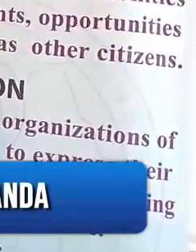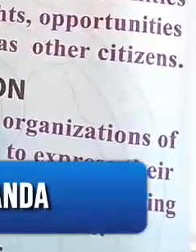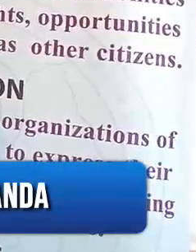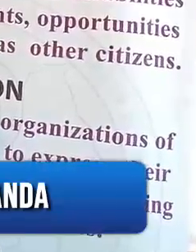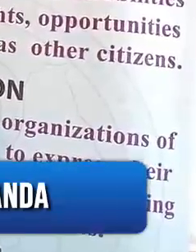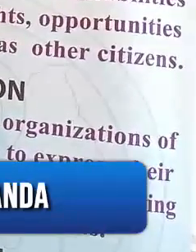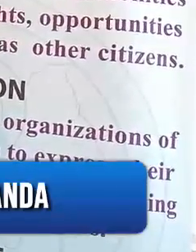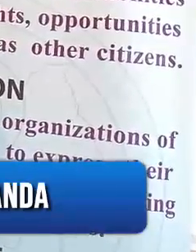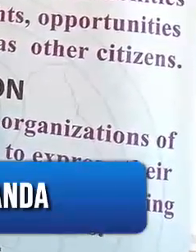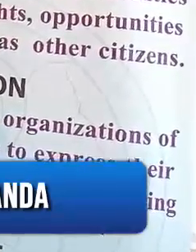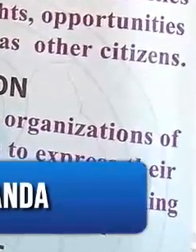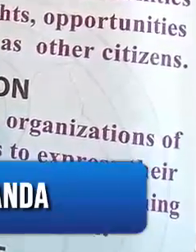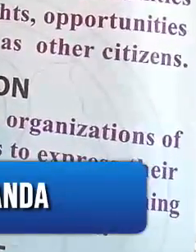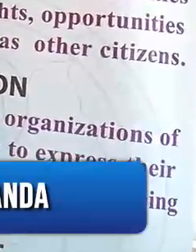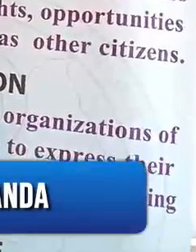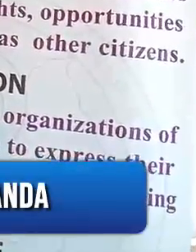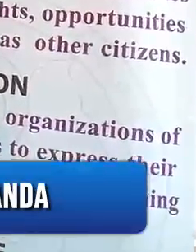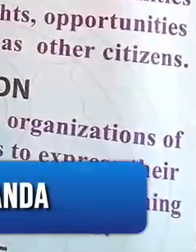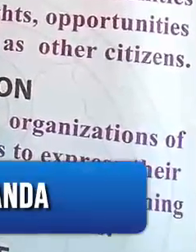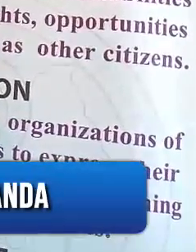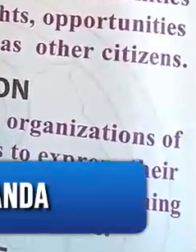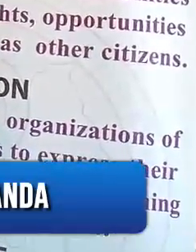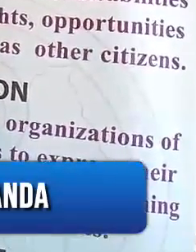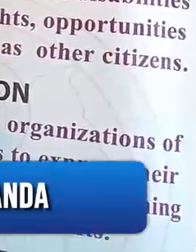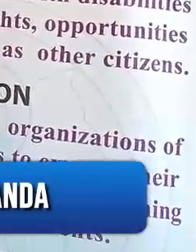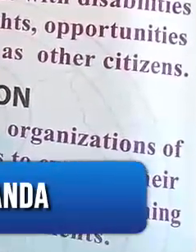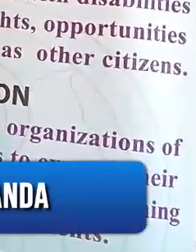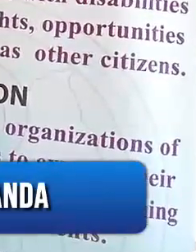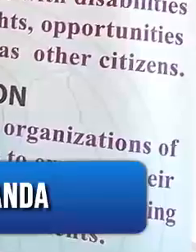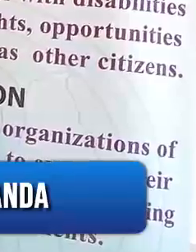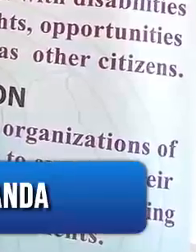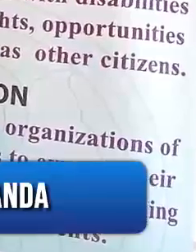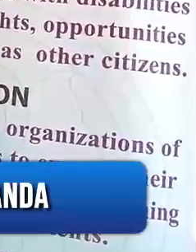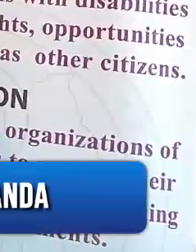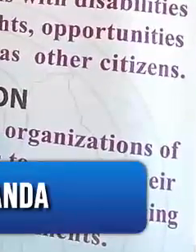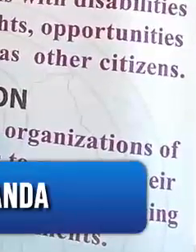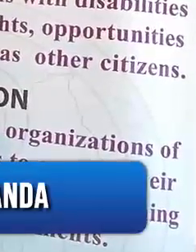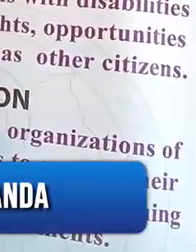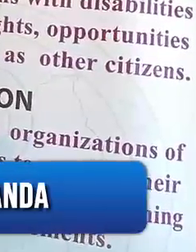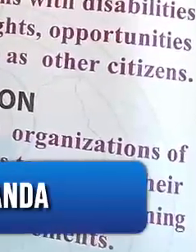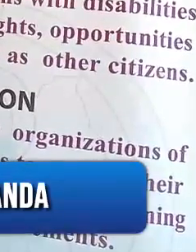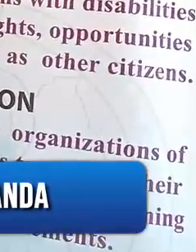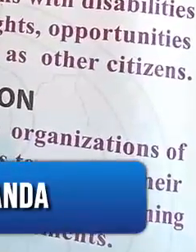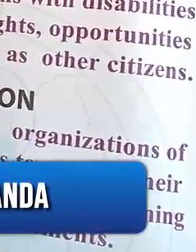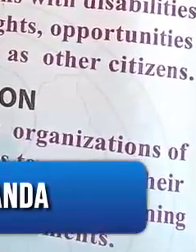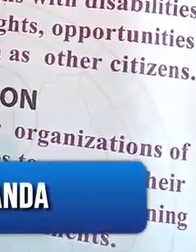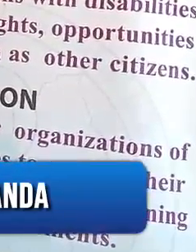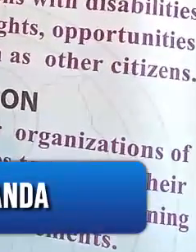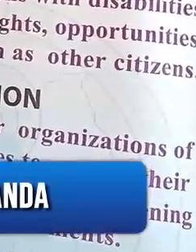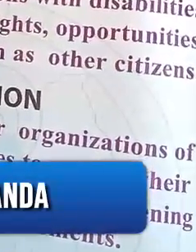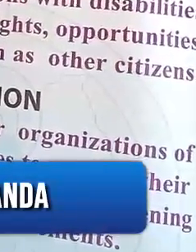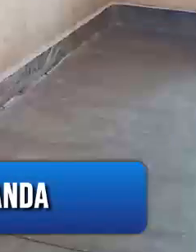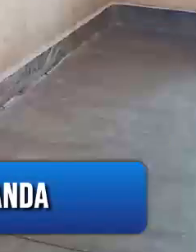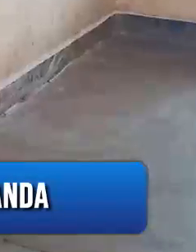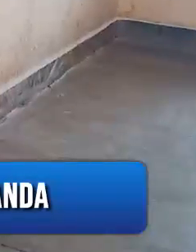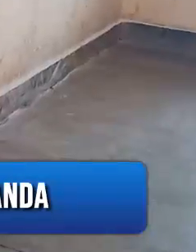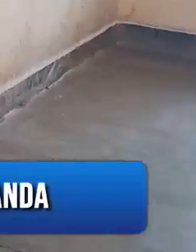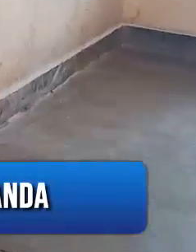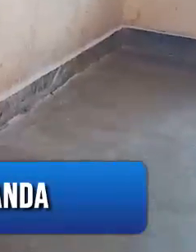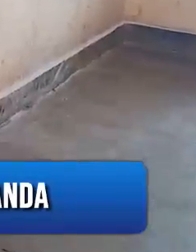nk'uburenganzira burya byose birakunda bikajya mu igenamigambi buhoro buhoro abantu bakagenda babikora niyo mpamvu